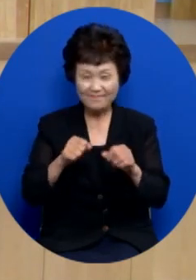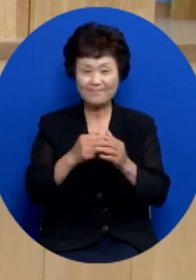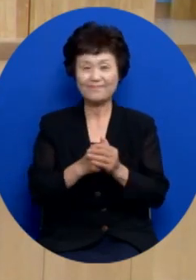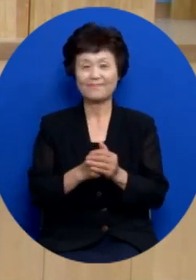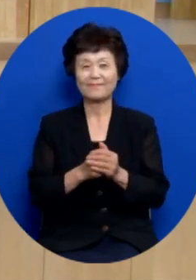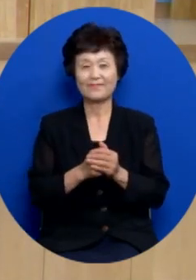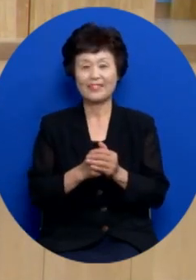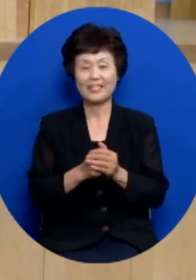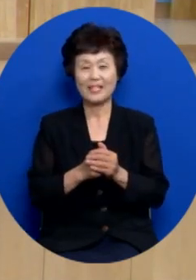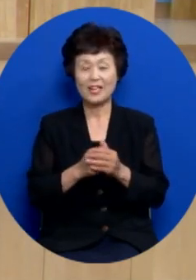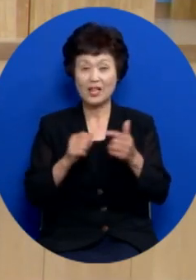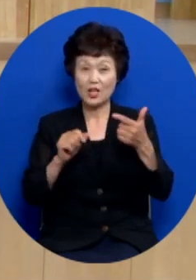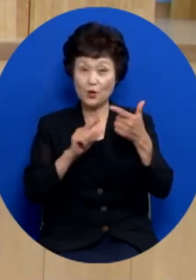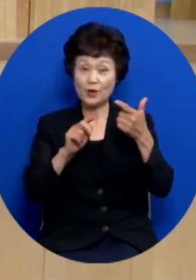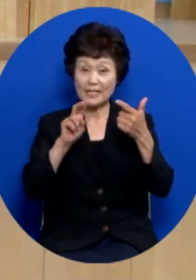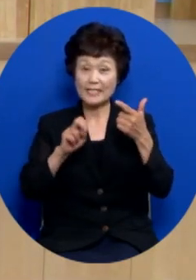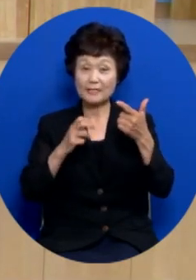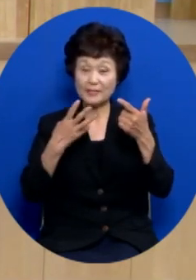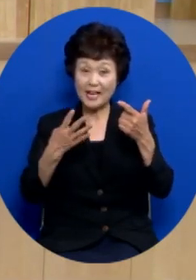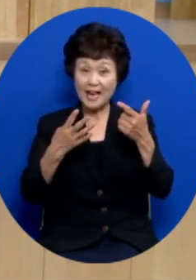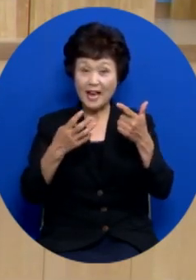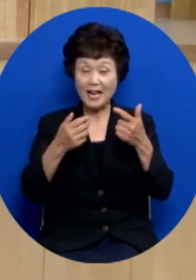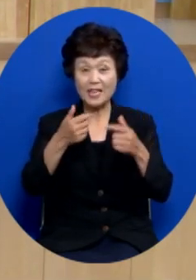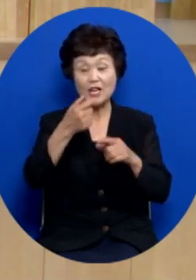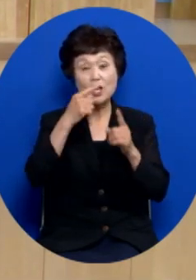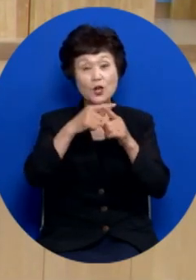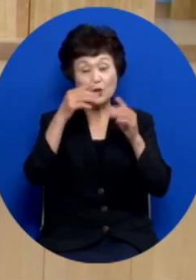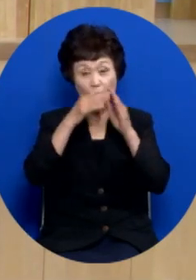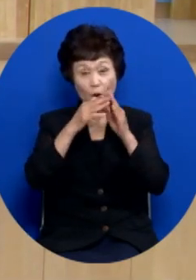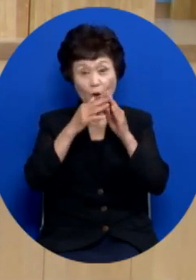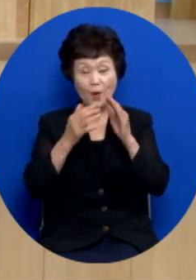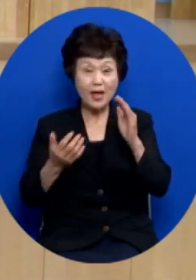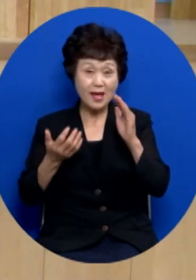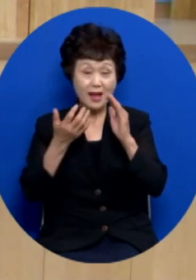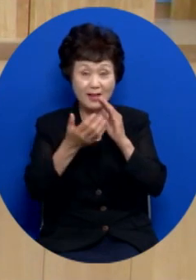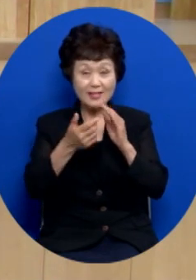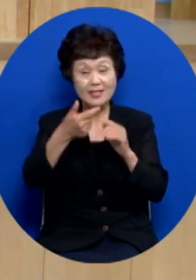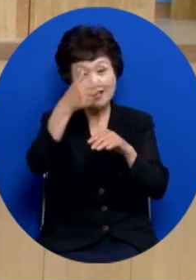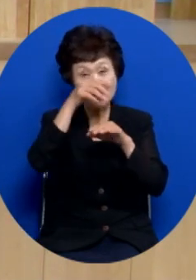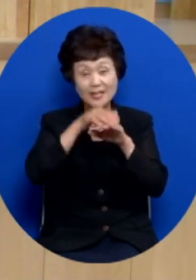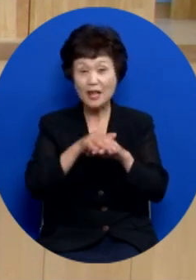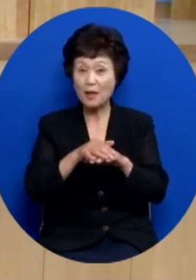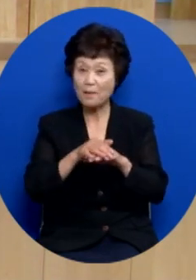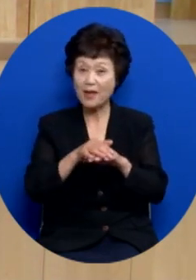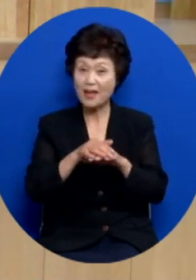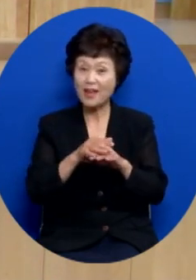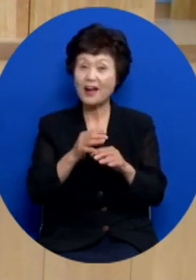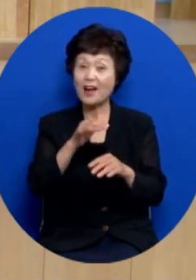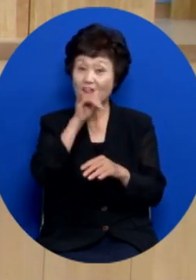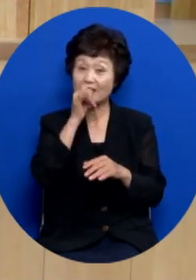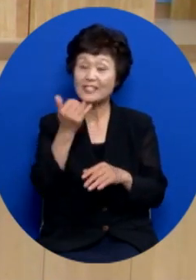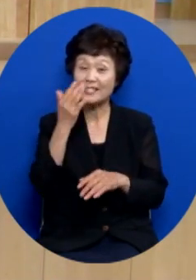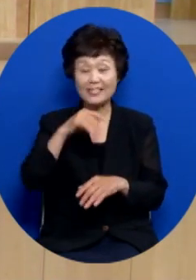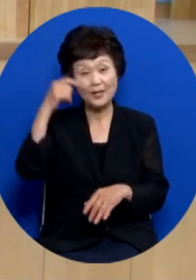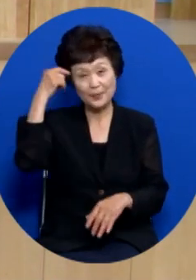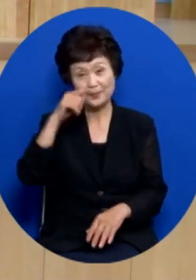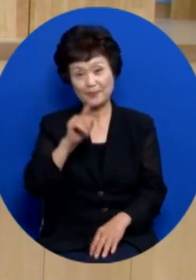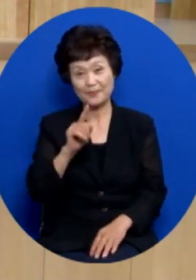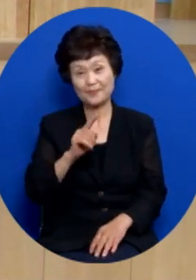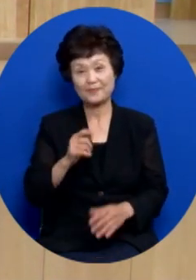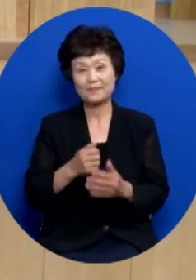네, 목사님 지난 6월 24일 예배당 헌당 감사 예식이 있었죠. 네. 먼저 헌당 예식을 마치신 소감이